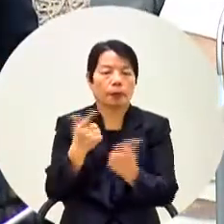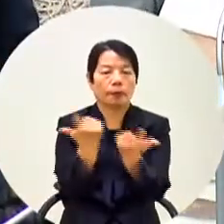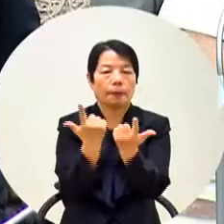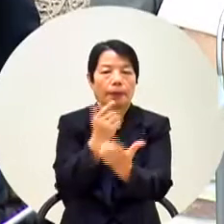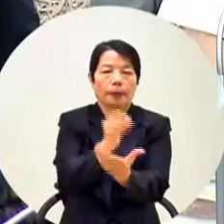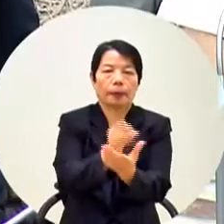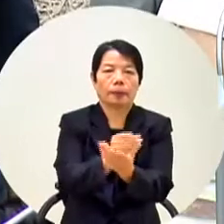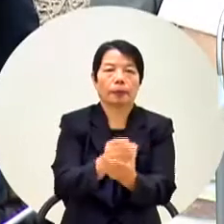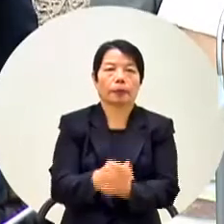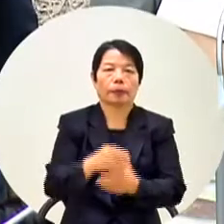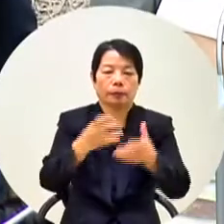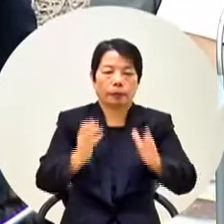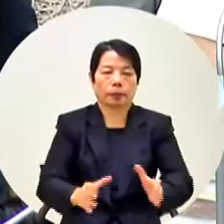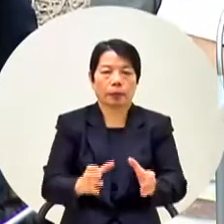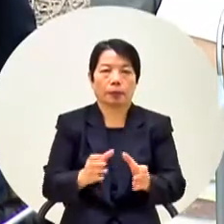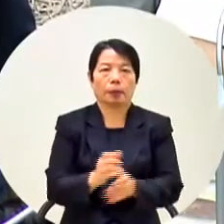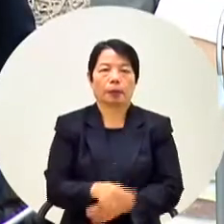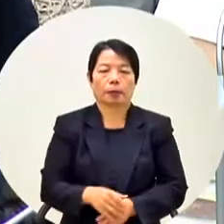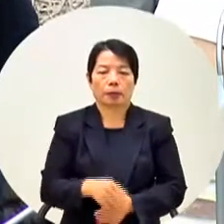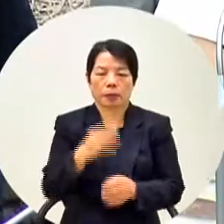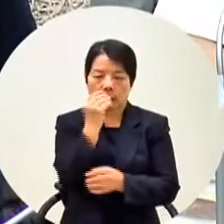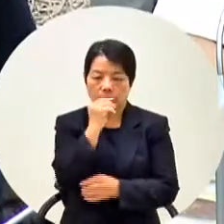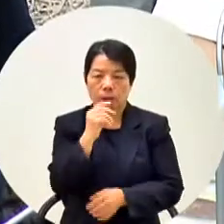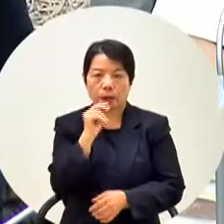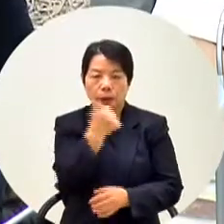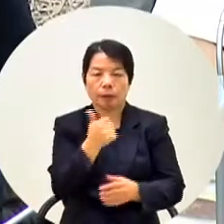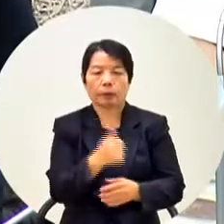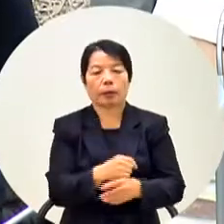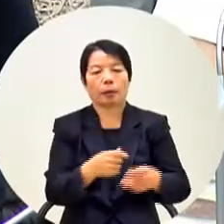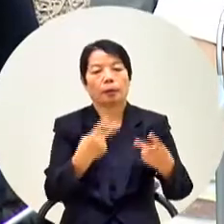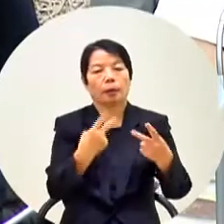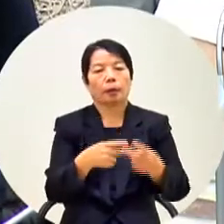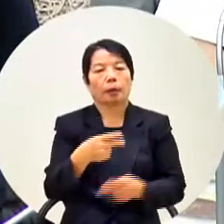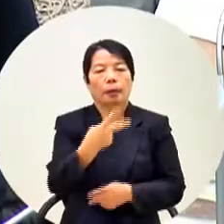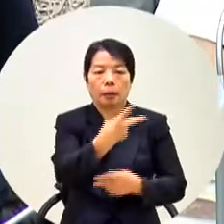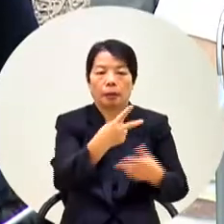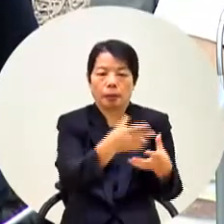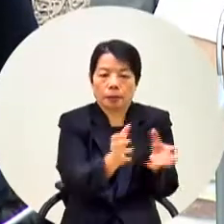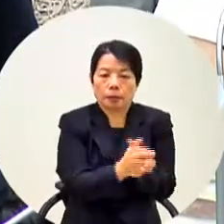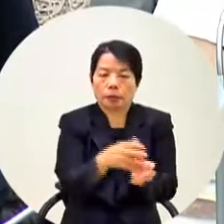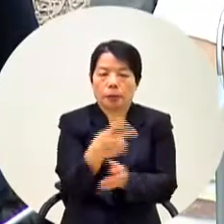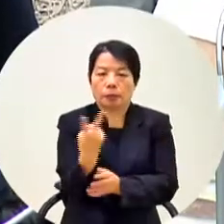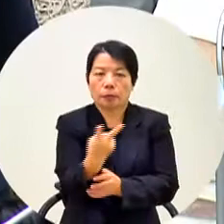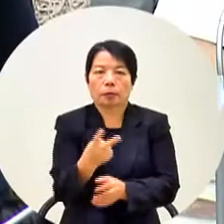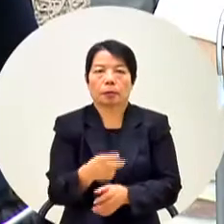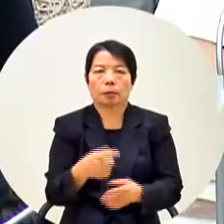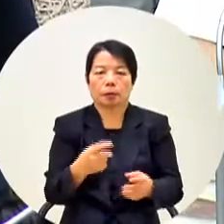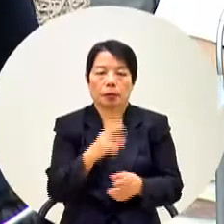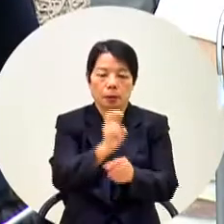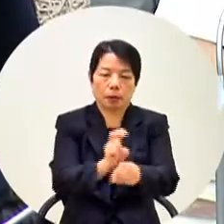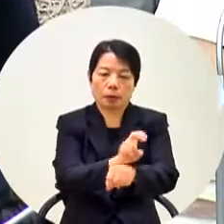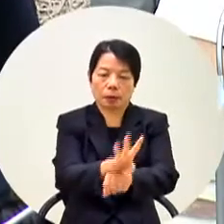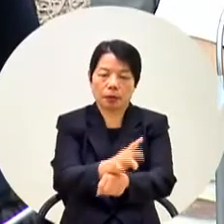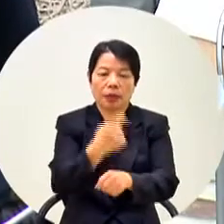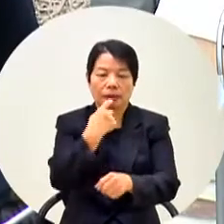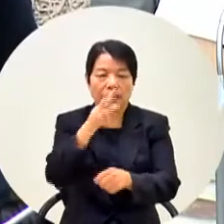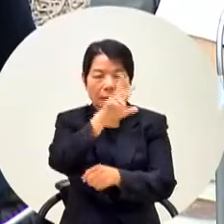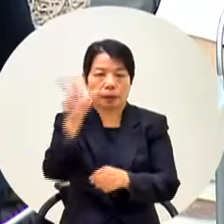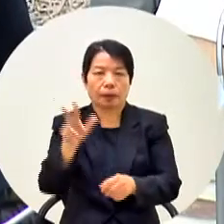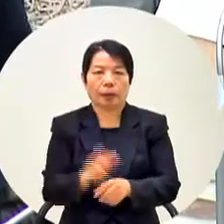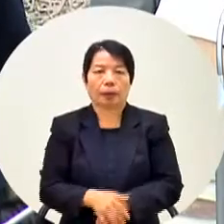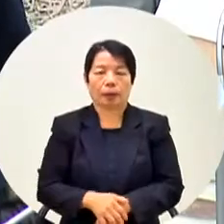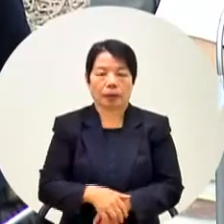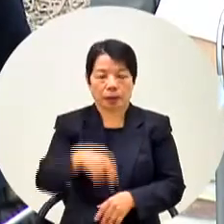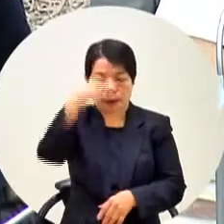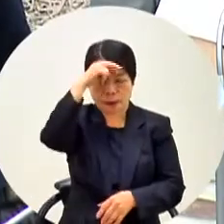是特别驻点的四个人两组哈，就是二十四小时，白天到下午一点到